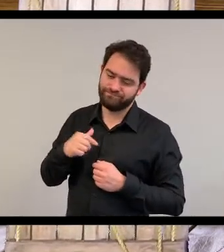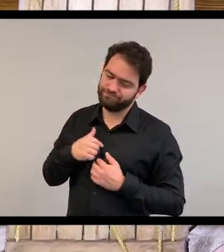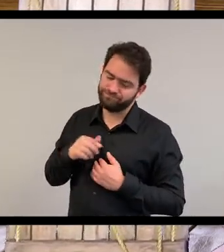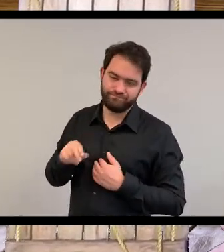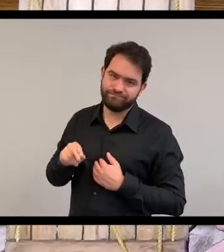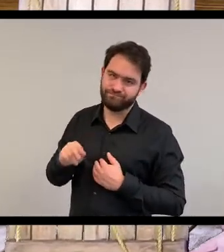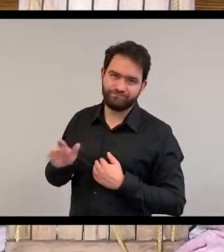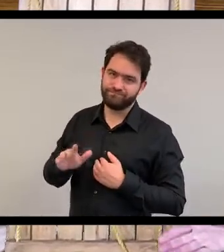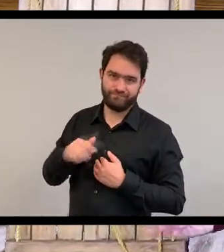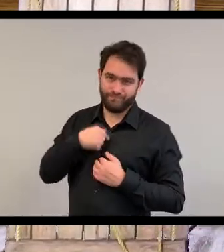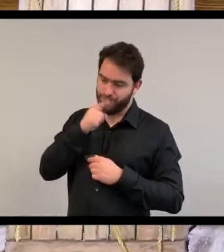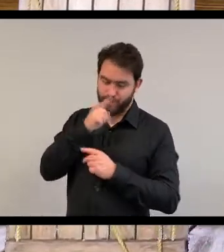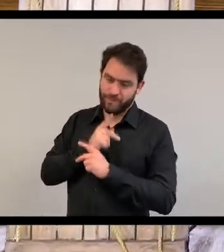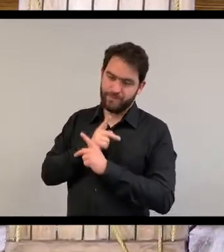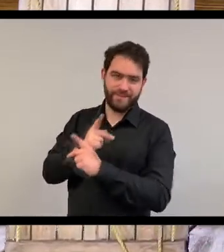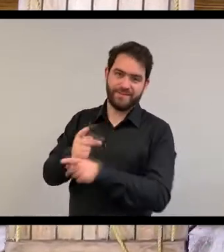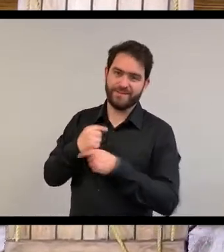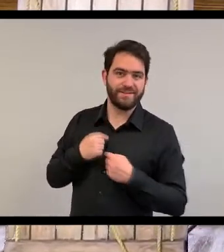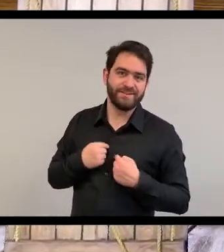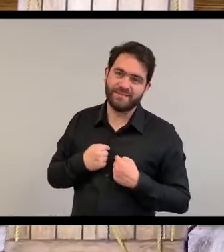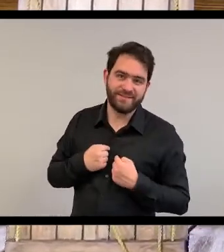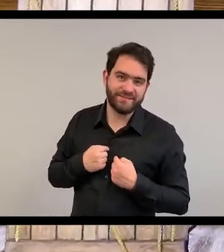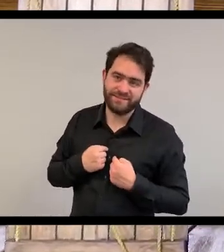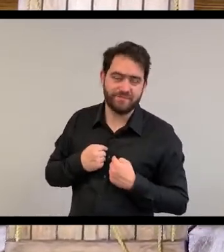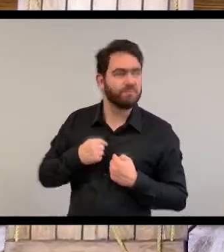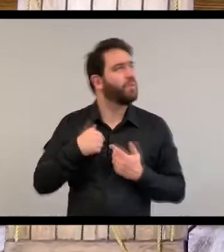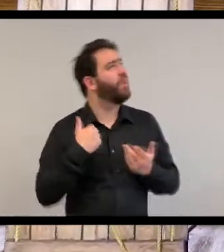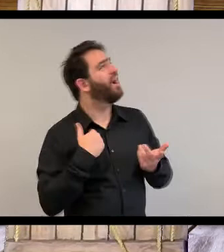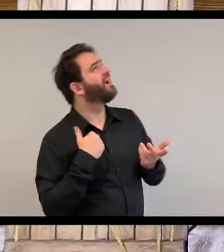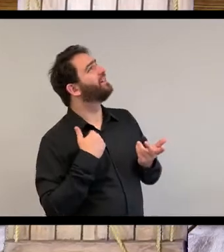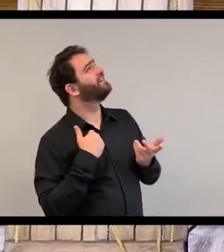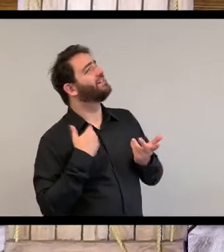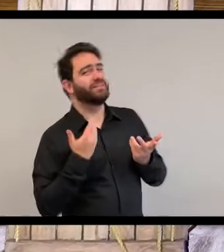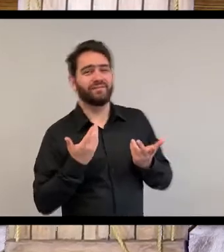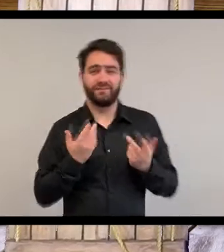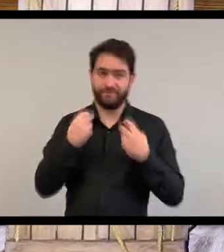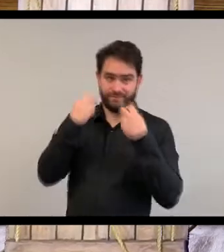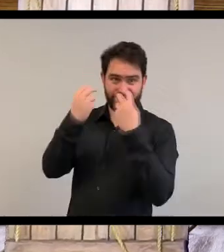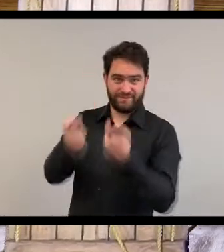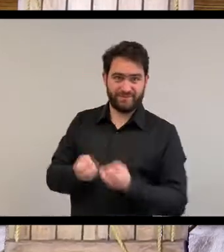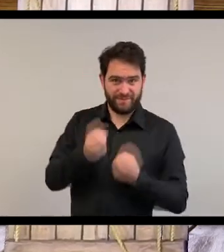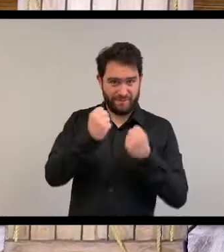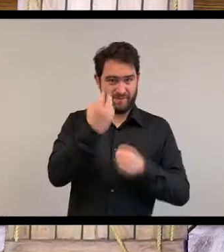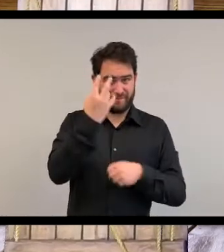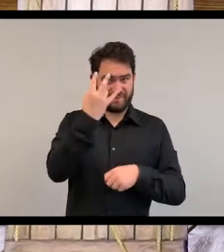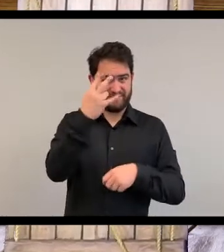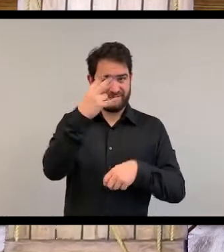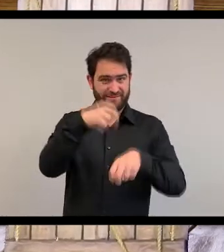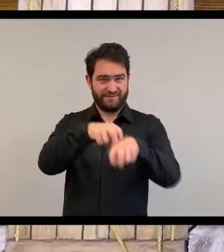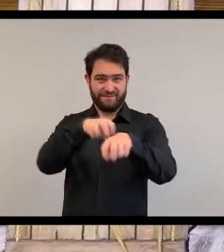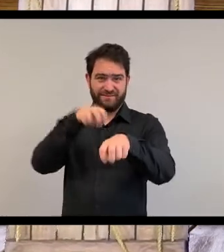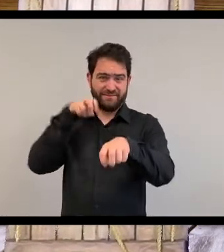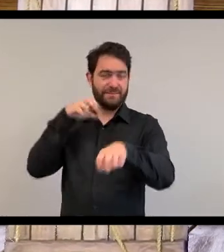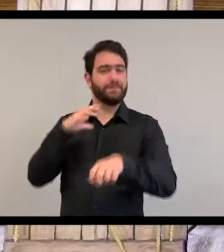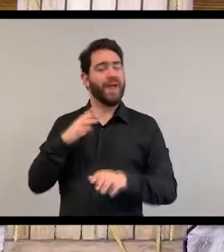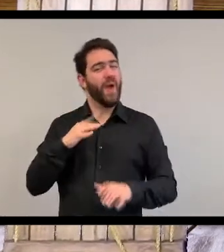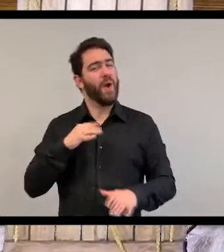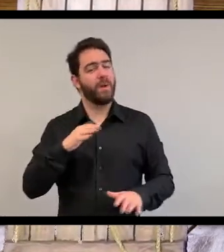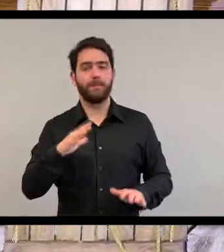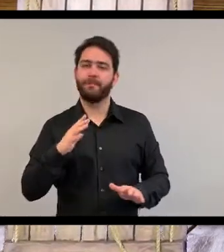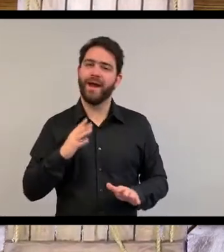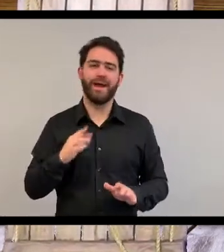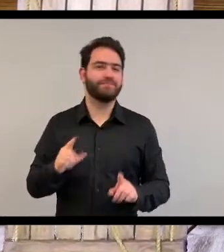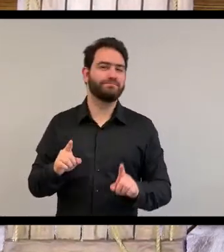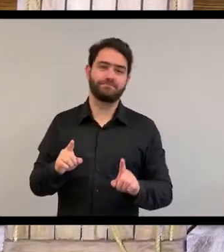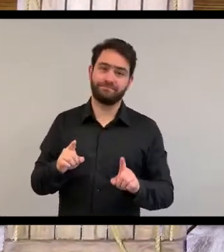le toboggan. Et mes agiles répondent, je ne crois pas que je vais pouvoir l'utiliser. Ah non, pourquoi? Il a